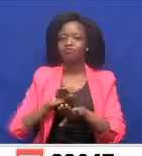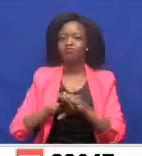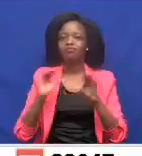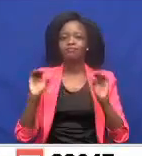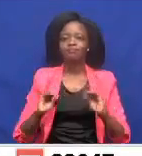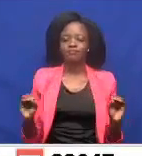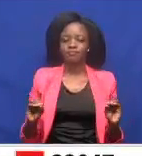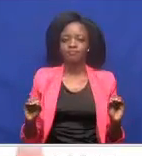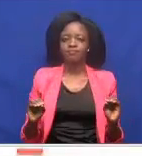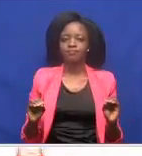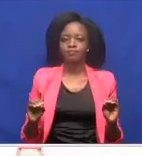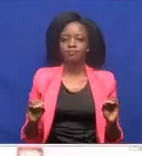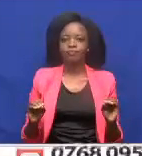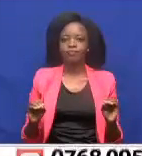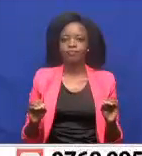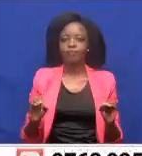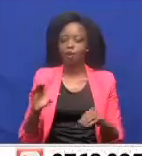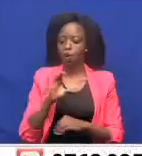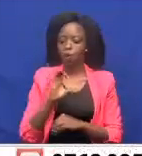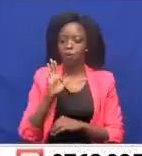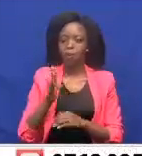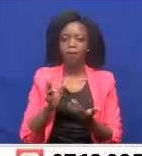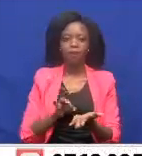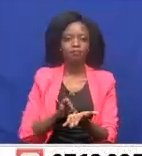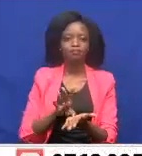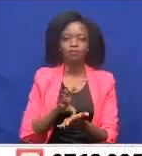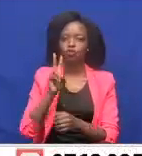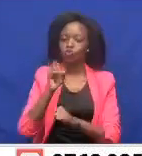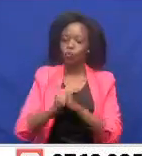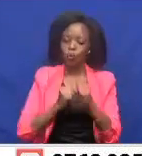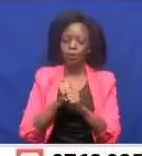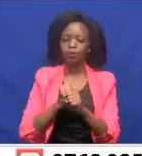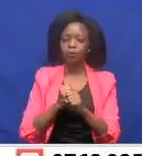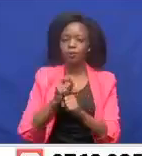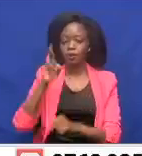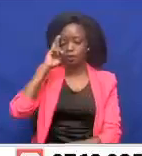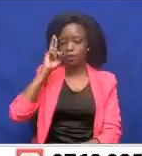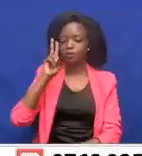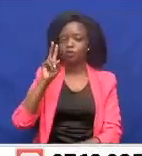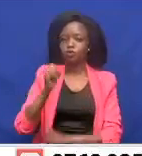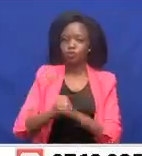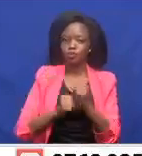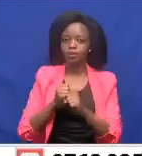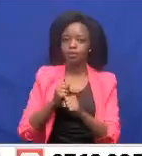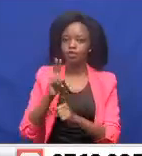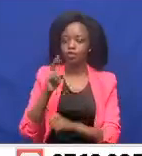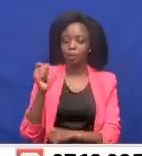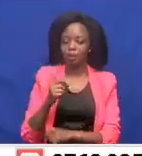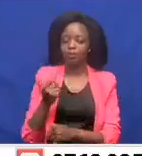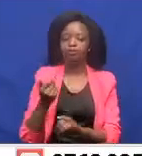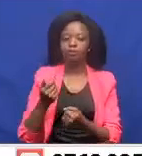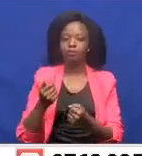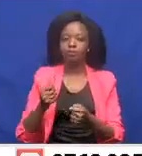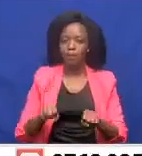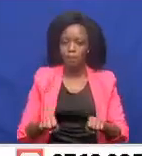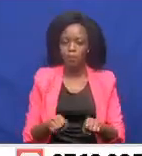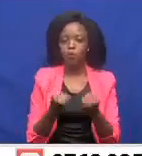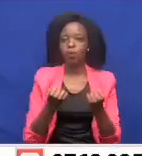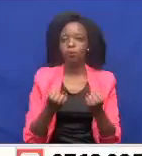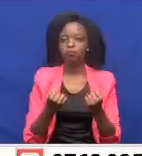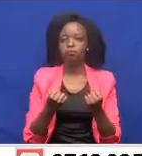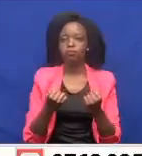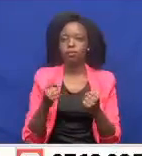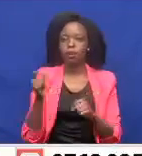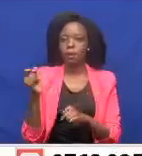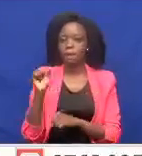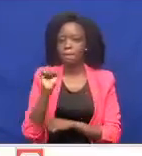standards so we terminate your contract na nilikuwa contract ya miaka miwili kumbuka ni miaka miwili nimpiga miezi mbili tatu nikaumia so in May